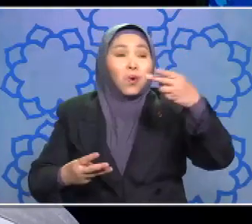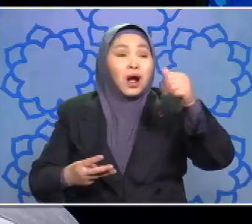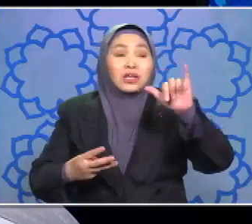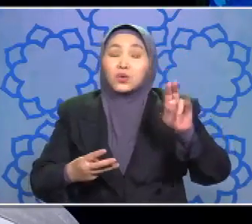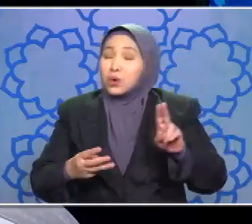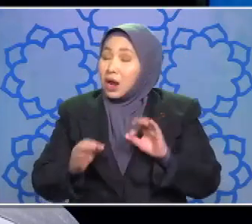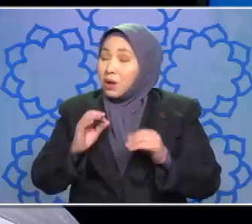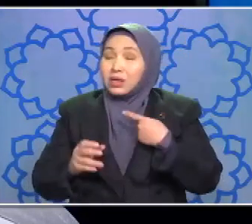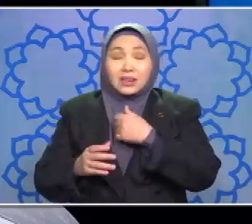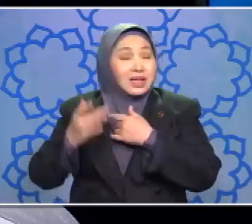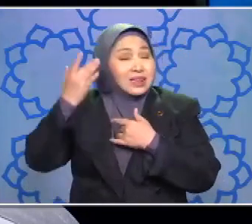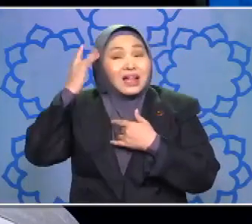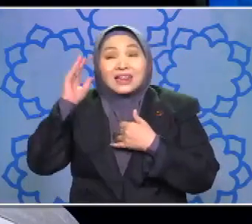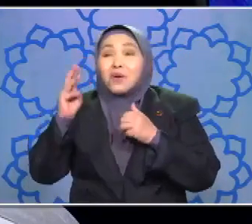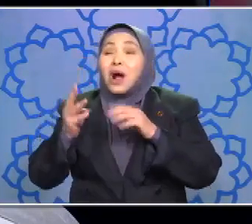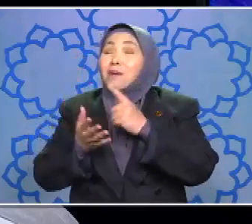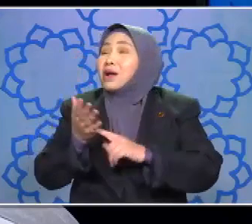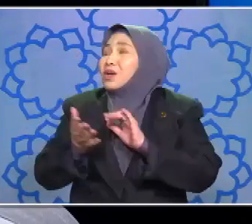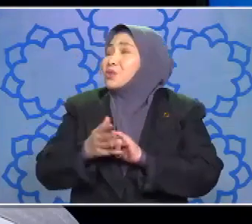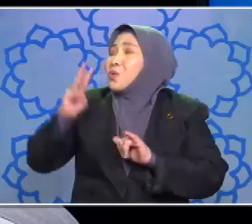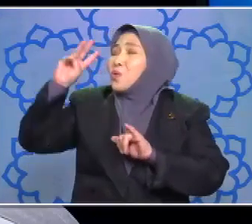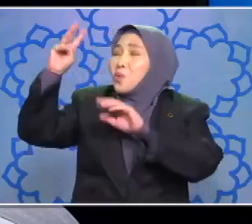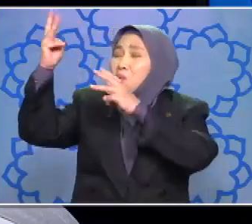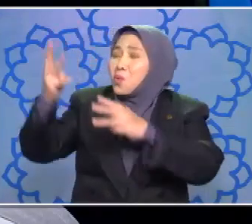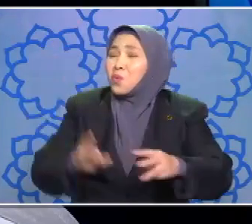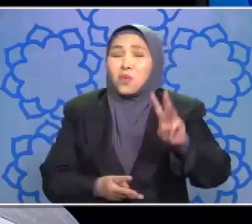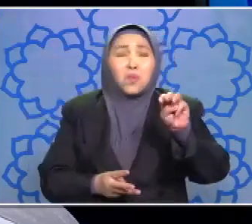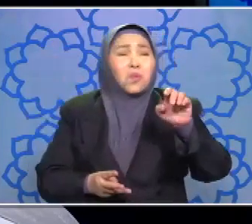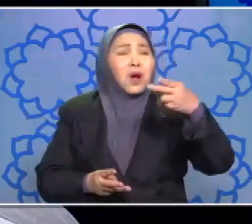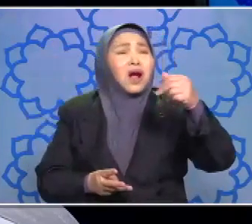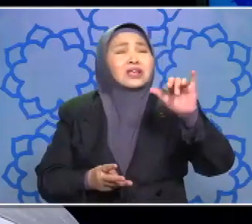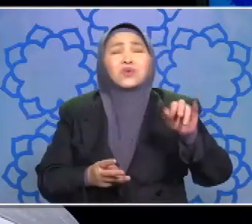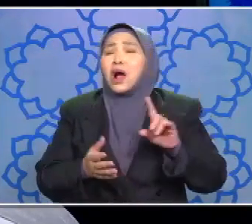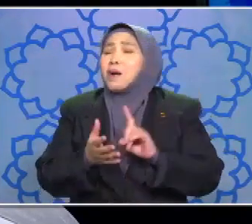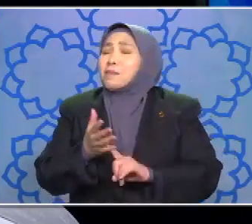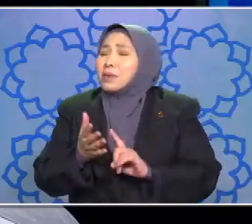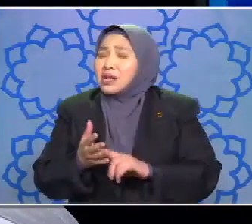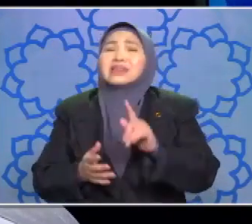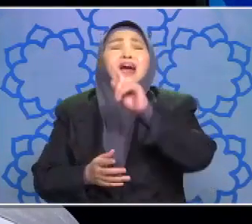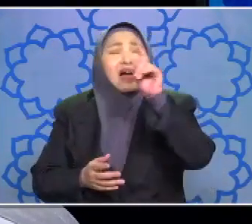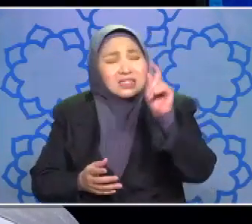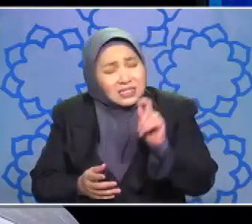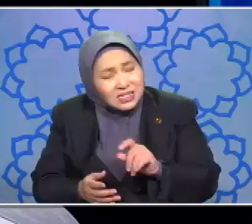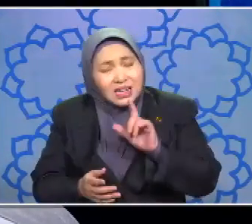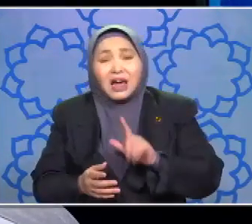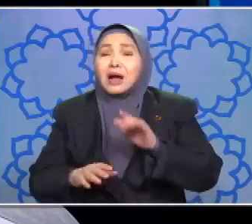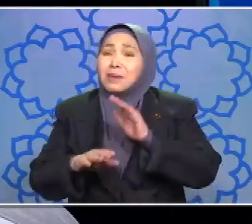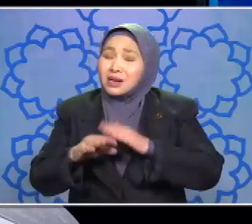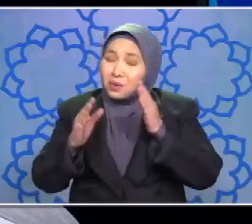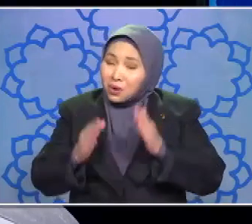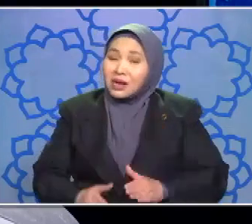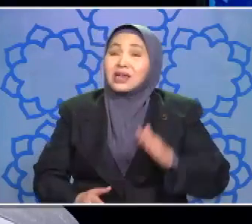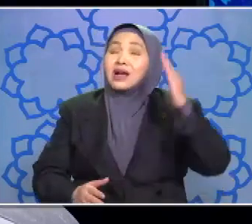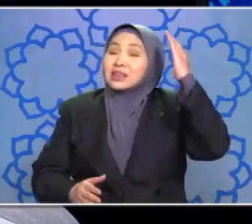tahu wahyu, fas'alu ahli dzikri in kuntum la ta'lamun. Ya, bertanyalah kepada orang yang